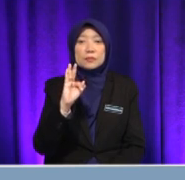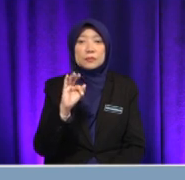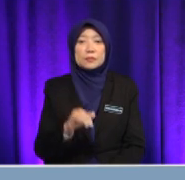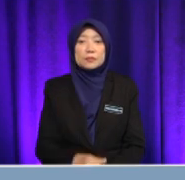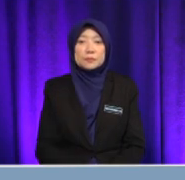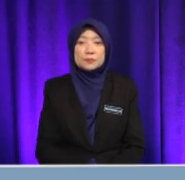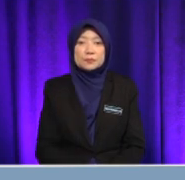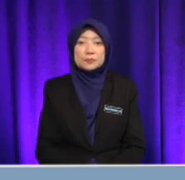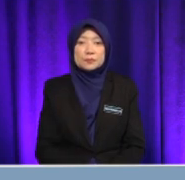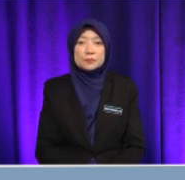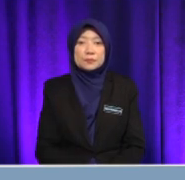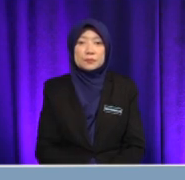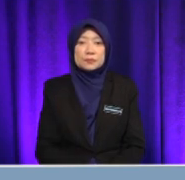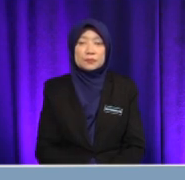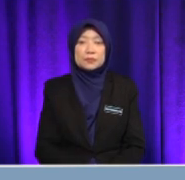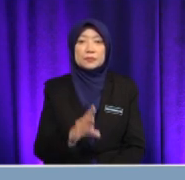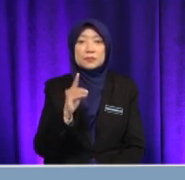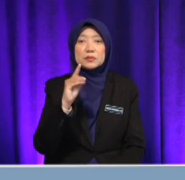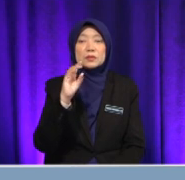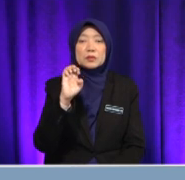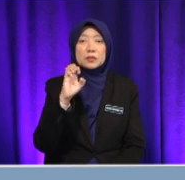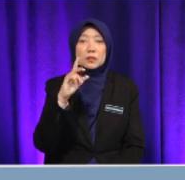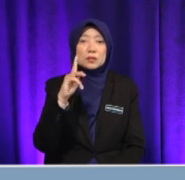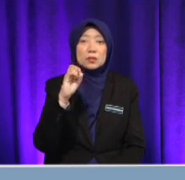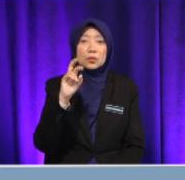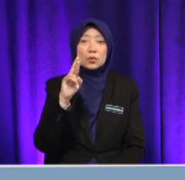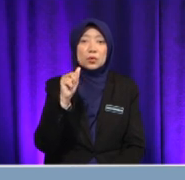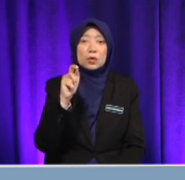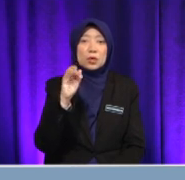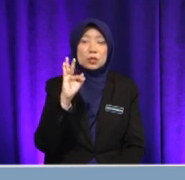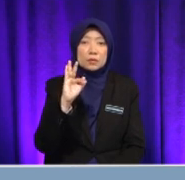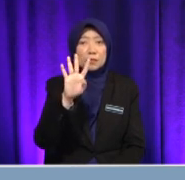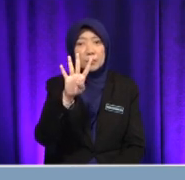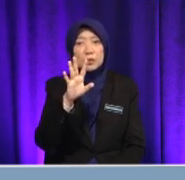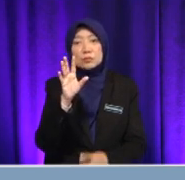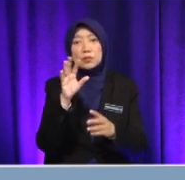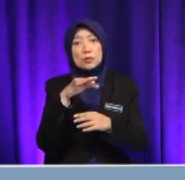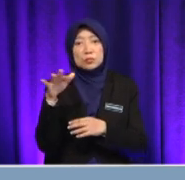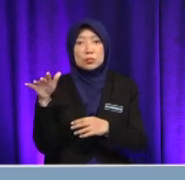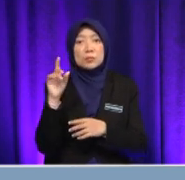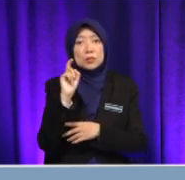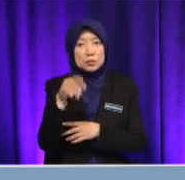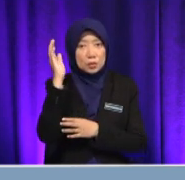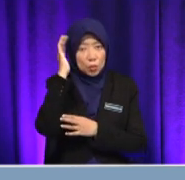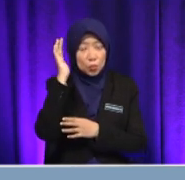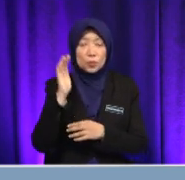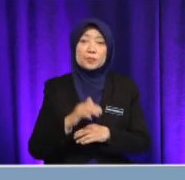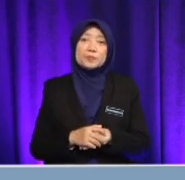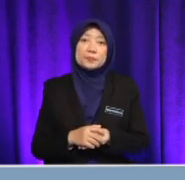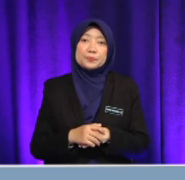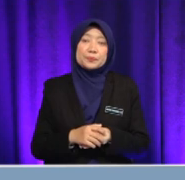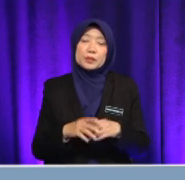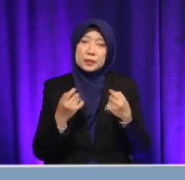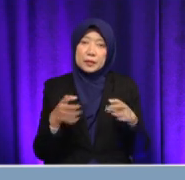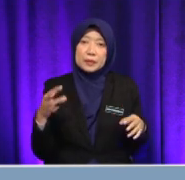dan juga huruf deklaratif ini adalah 4 kumpulan huruf yang perlu tahu oke kemudian setelah